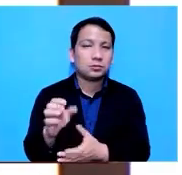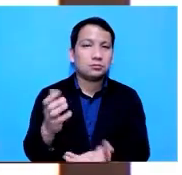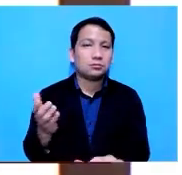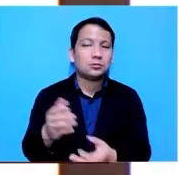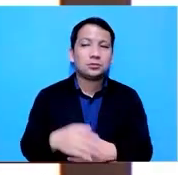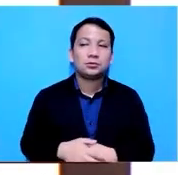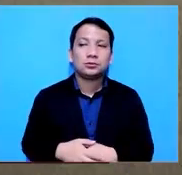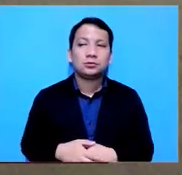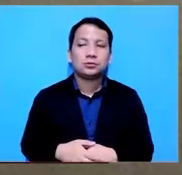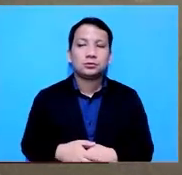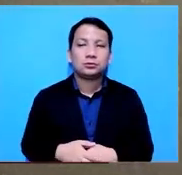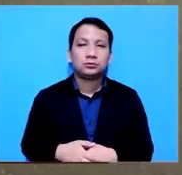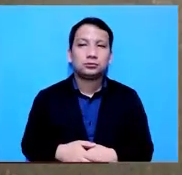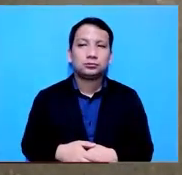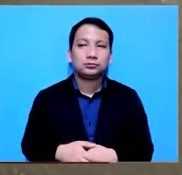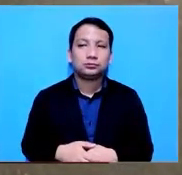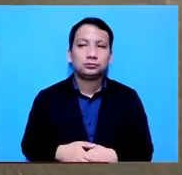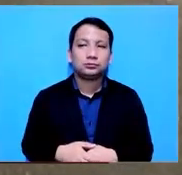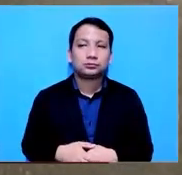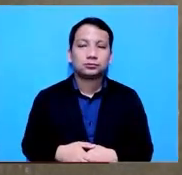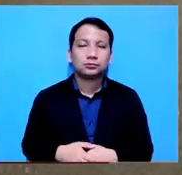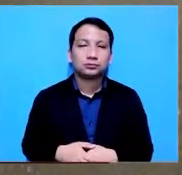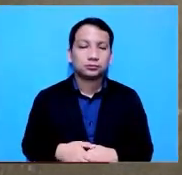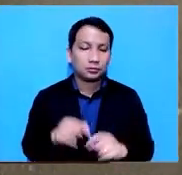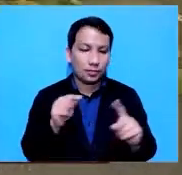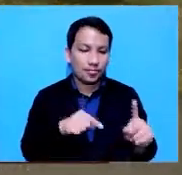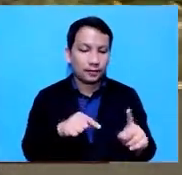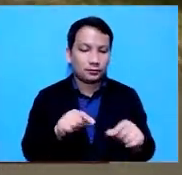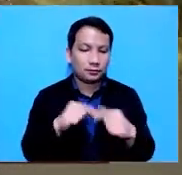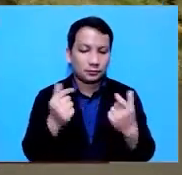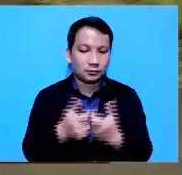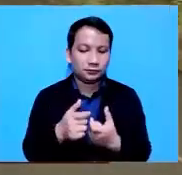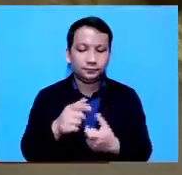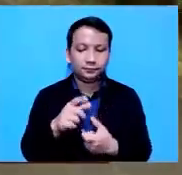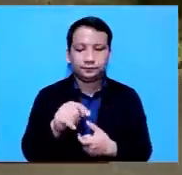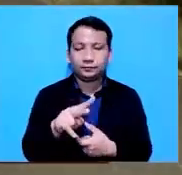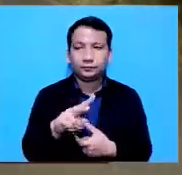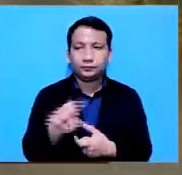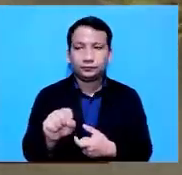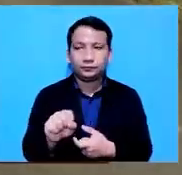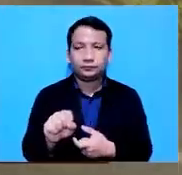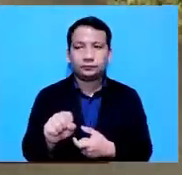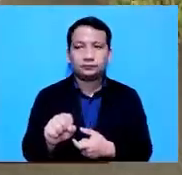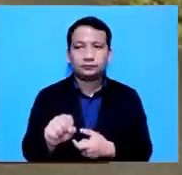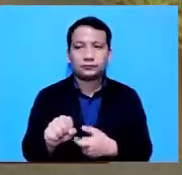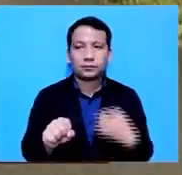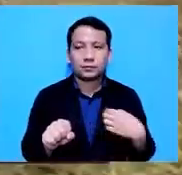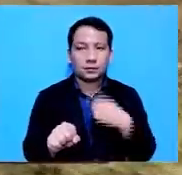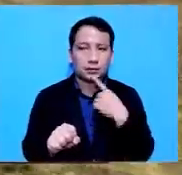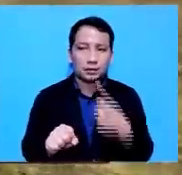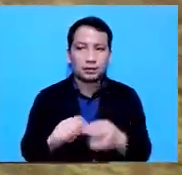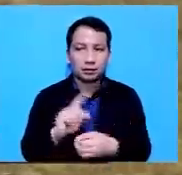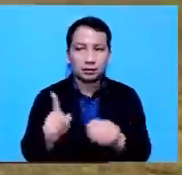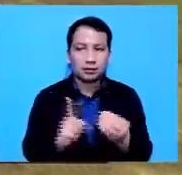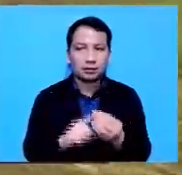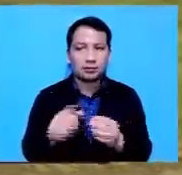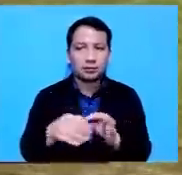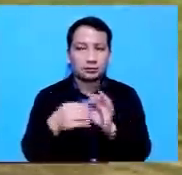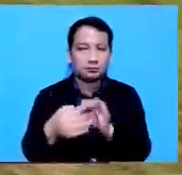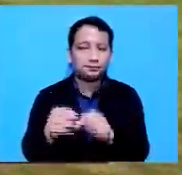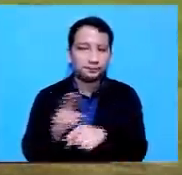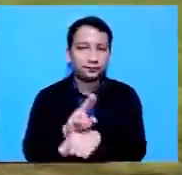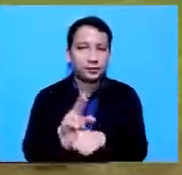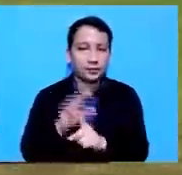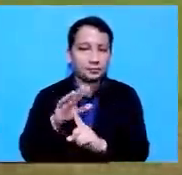so dastardly. Ayon naman sa kampo ni Teves, mukhang nakuryente si Remulla tungkol sa umano'y paggamit sa chopper